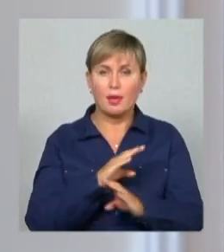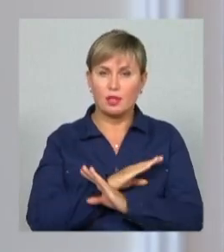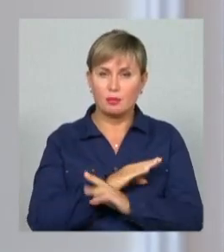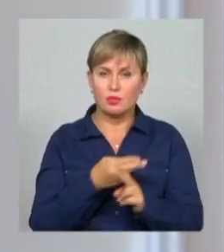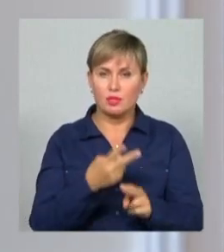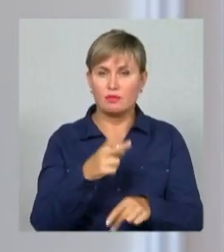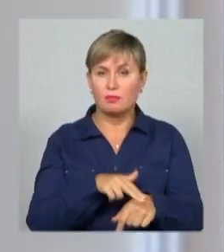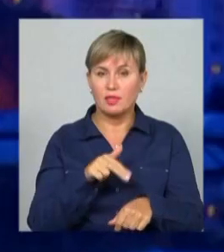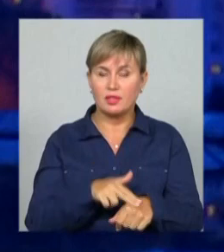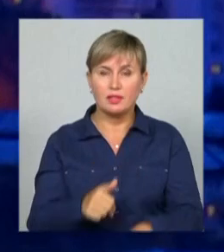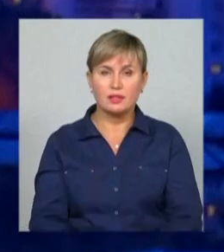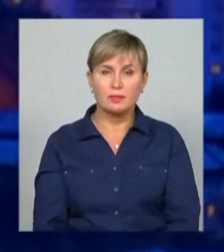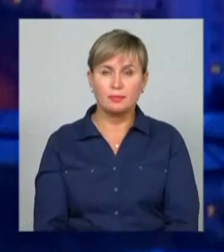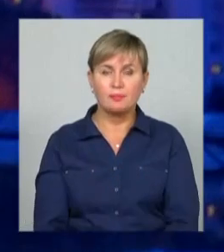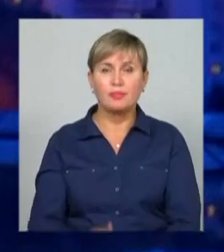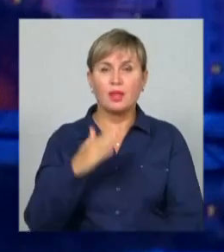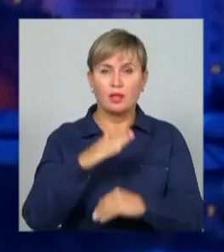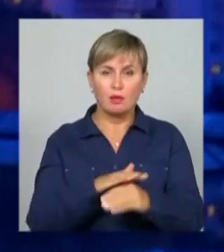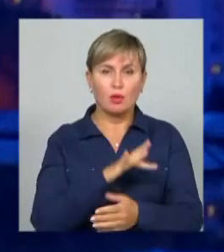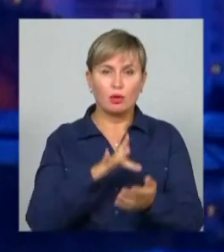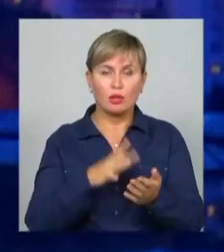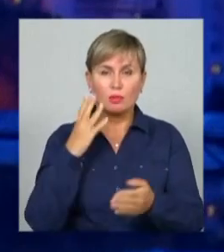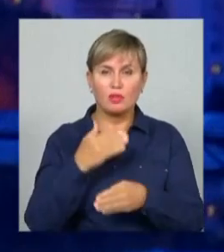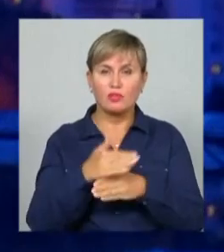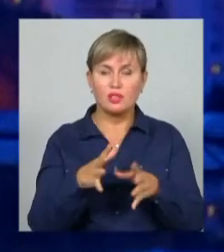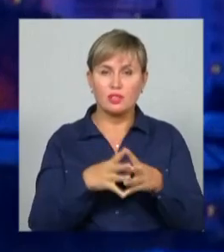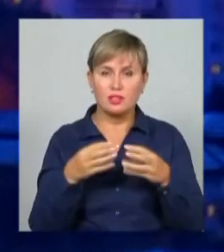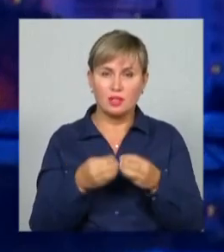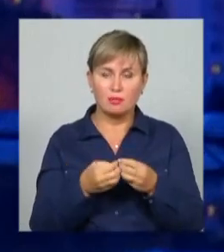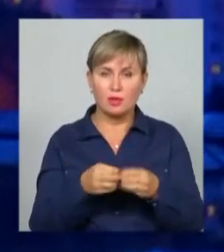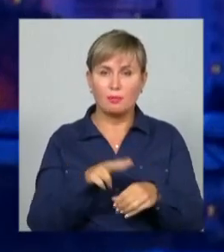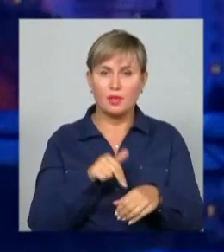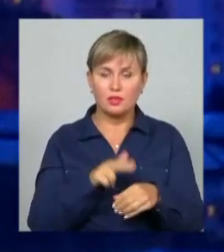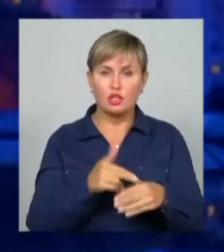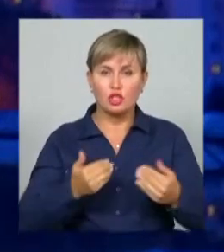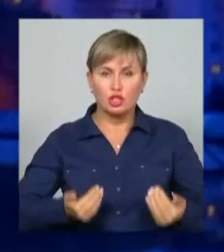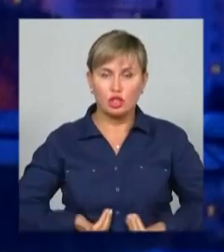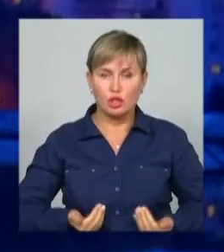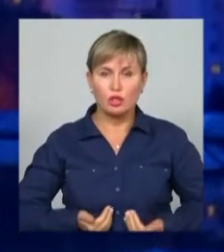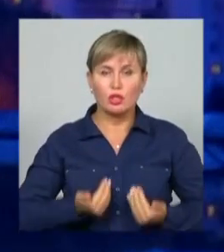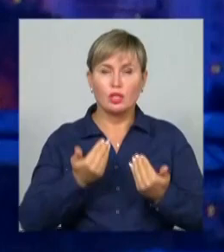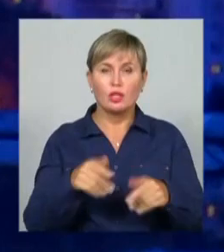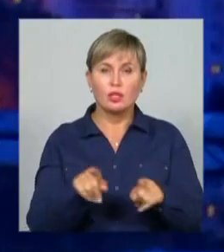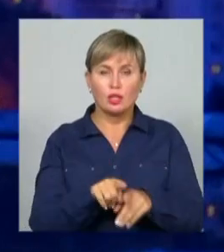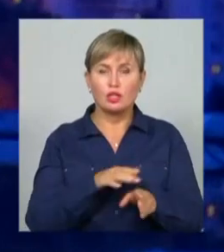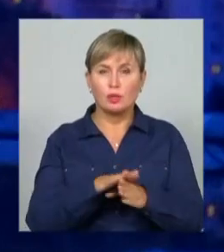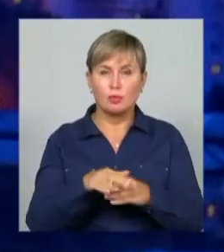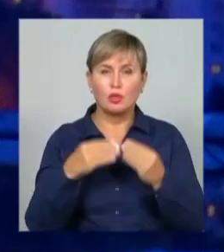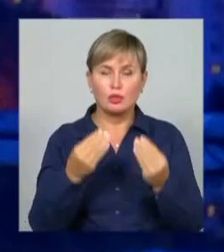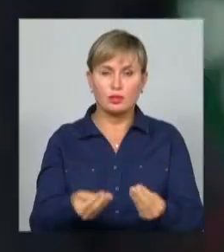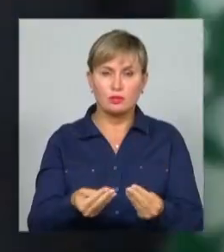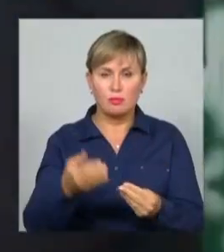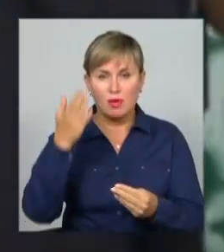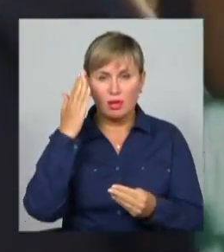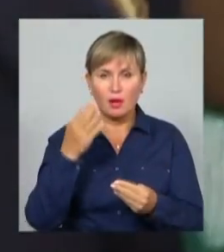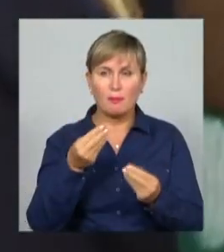сотрудников. Акимат города Алматы выделит семьям погибших полицейских жилье. Им также в полной мере будет оказана